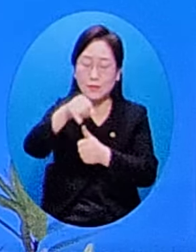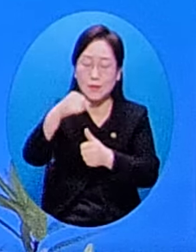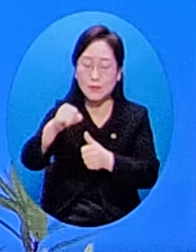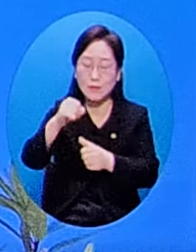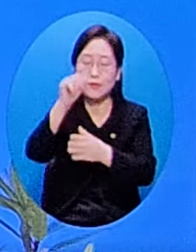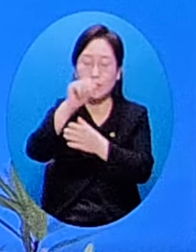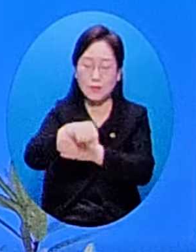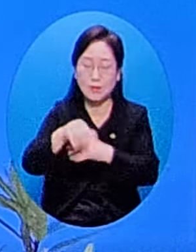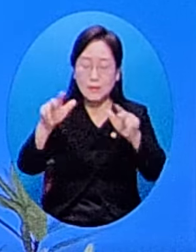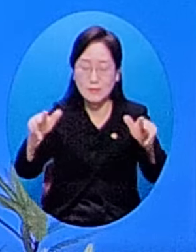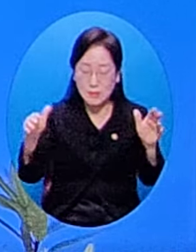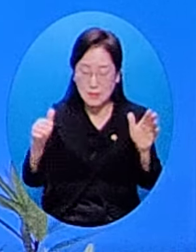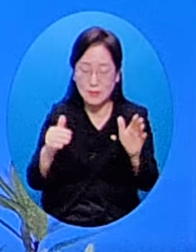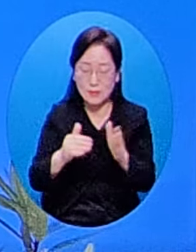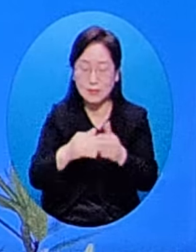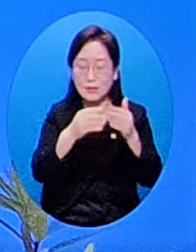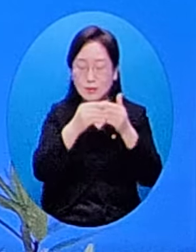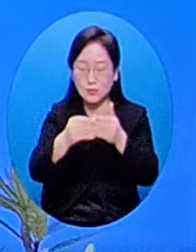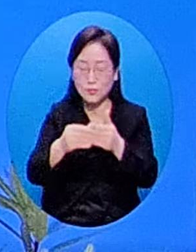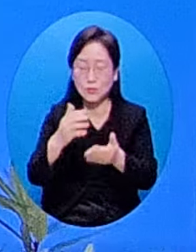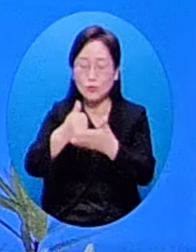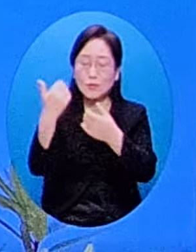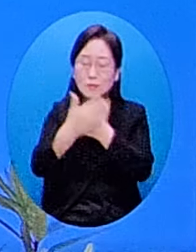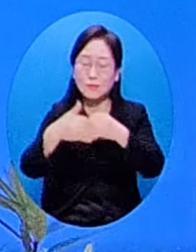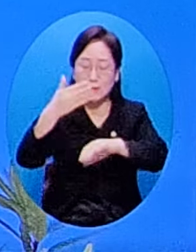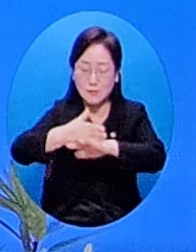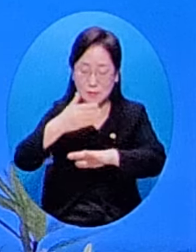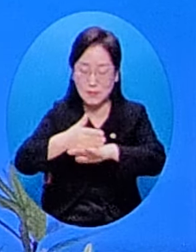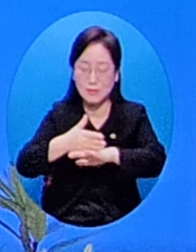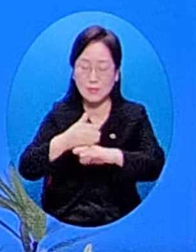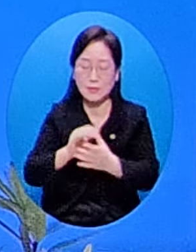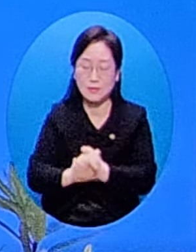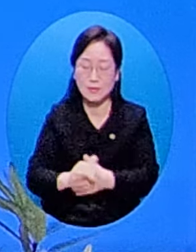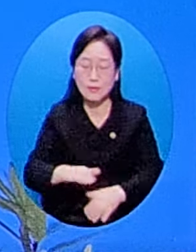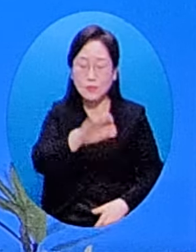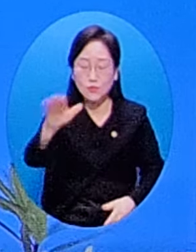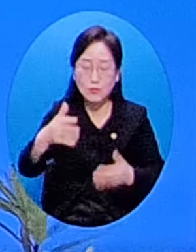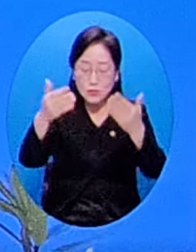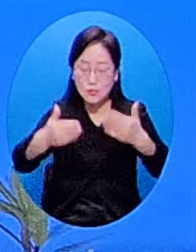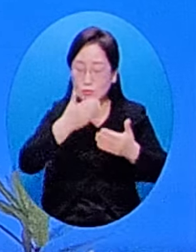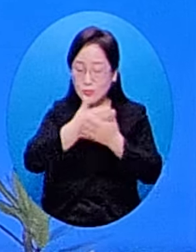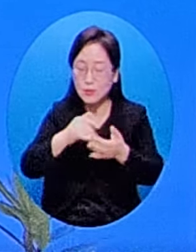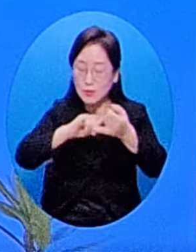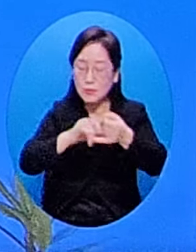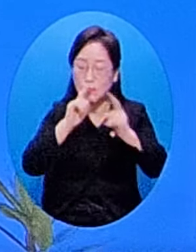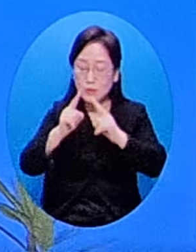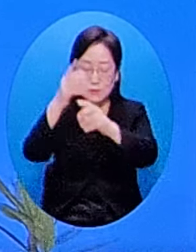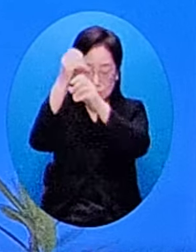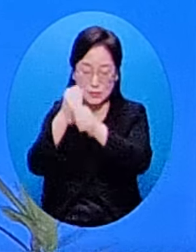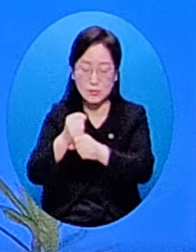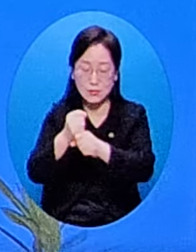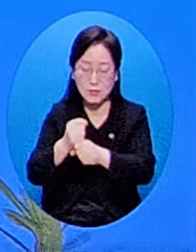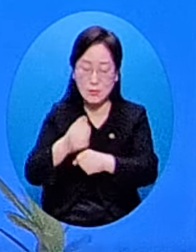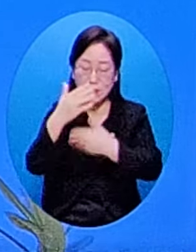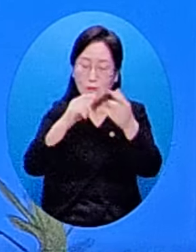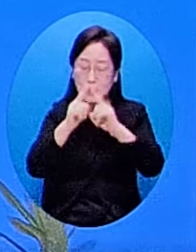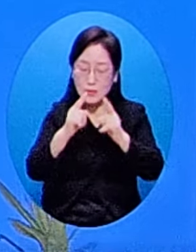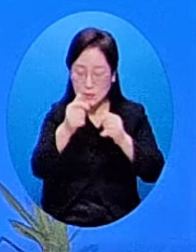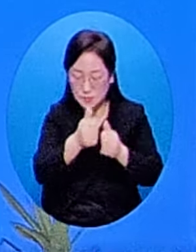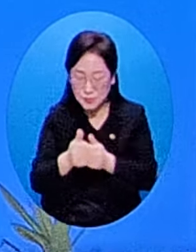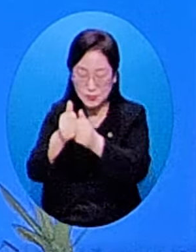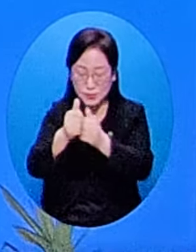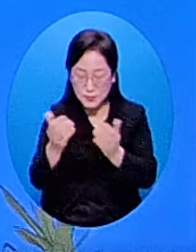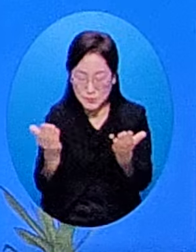삼아주시고 오늘 여기까지 인도해 주신 주님 은혜를 감사드립니다. 우리 주신 귀한 약속의 말씀을 붙잡고 말씀과 동행하며